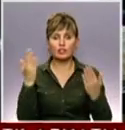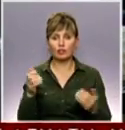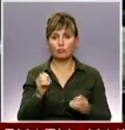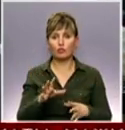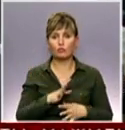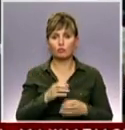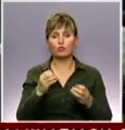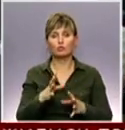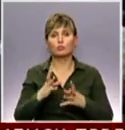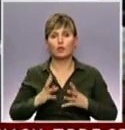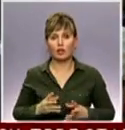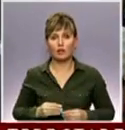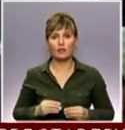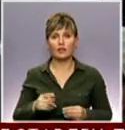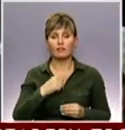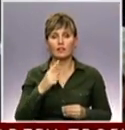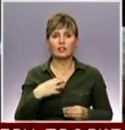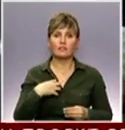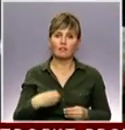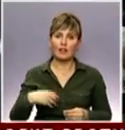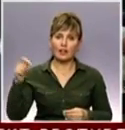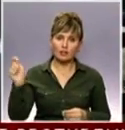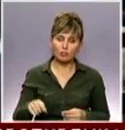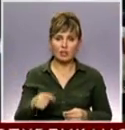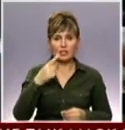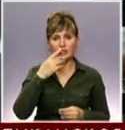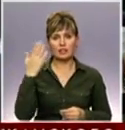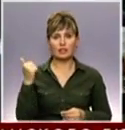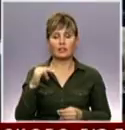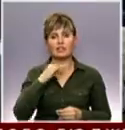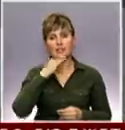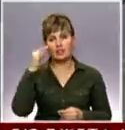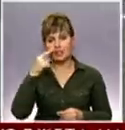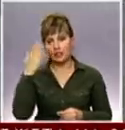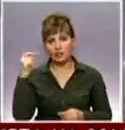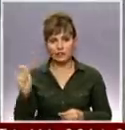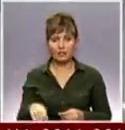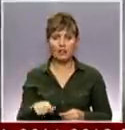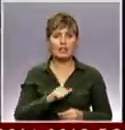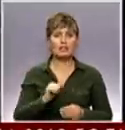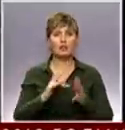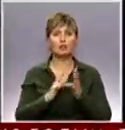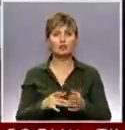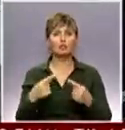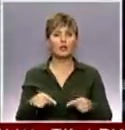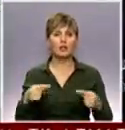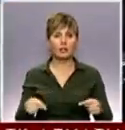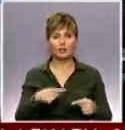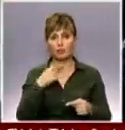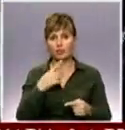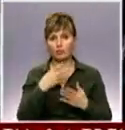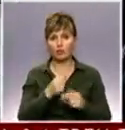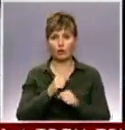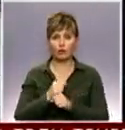они просто успокаивают нас, то, что говорят, с Франции прилетели вот недавно, с Казахстана прилетели. Сами туристы по-разному описывают свой